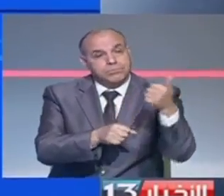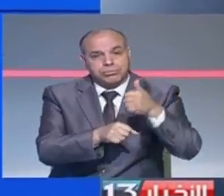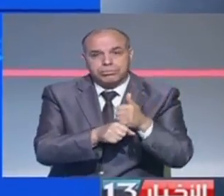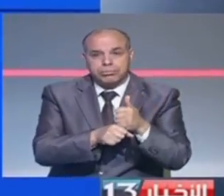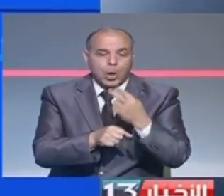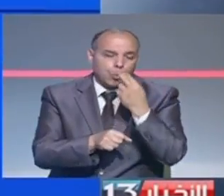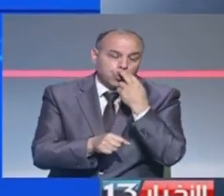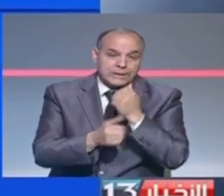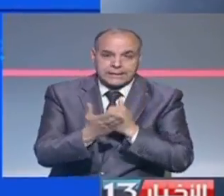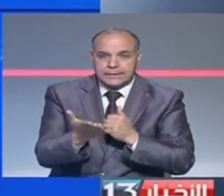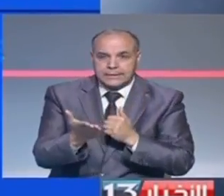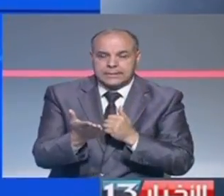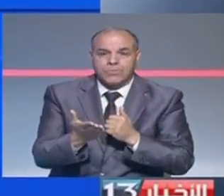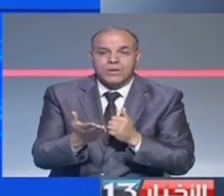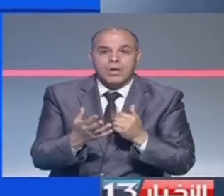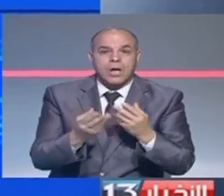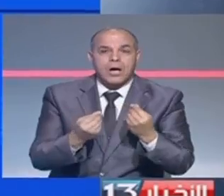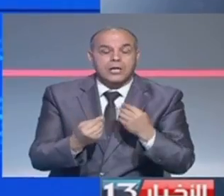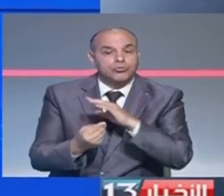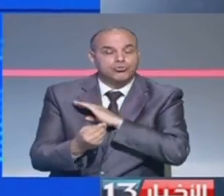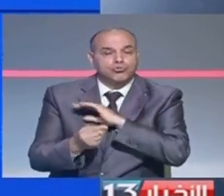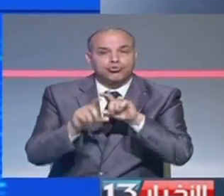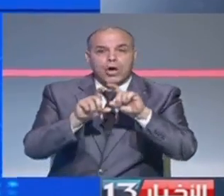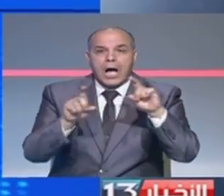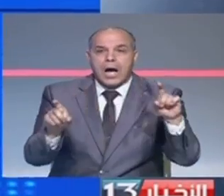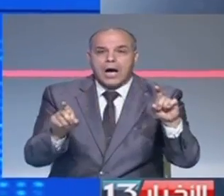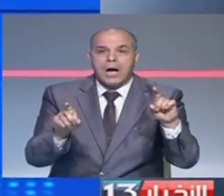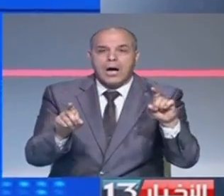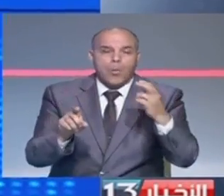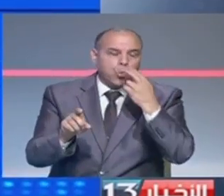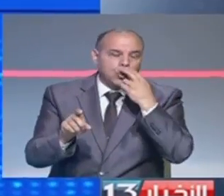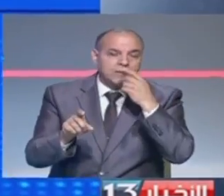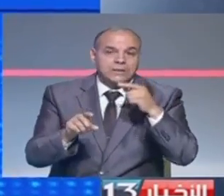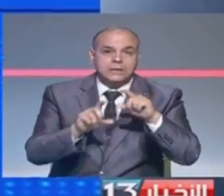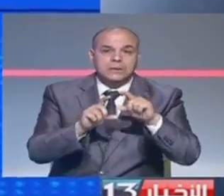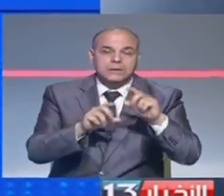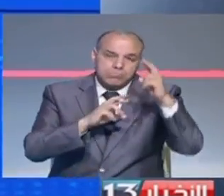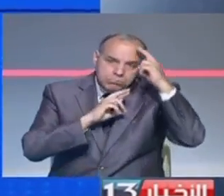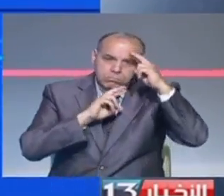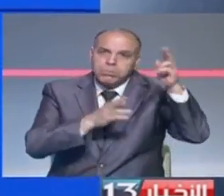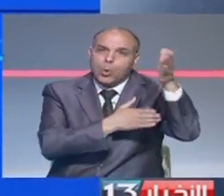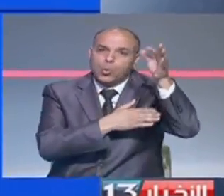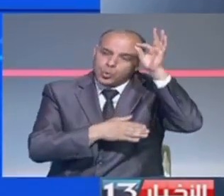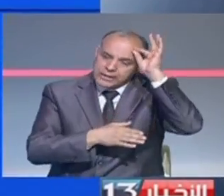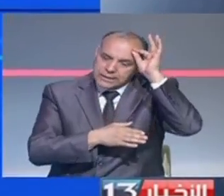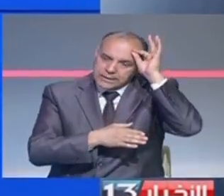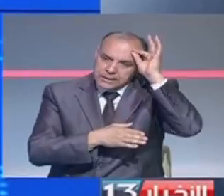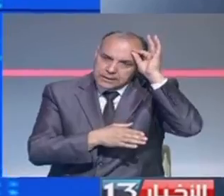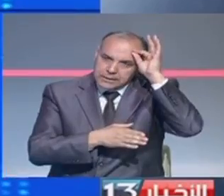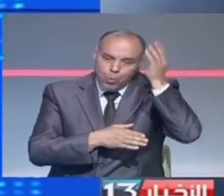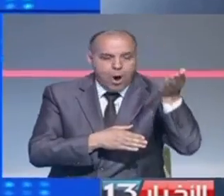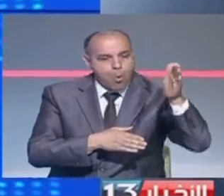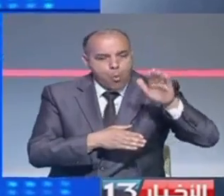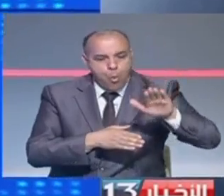قوات الامن الداخلي تحت شعار قوات الامن الداخلي الولاء للوطن وفي الوفاء